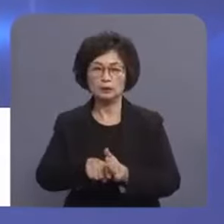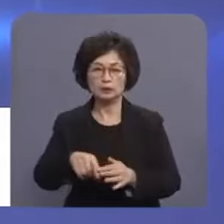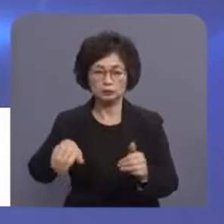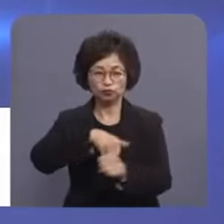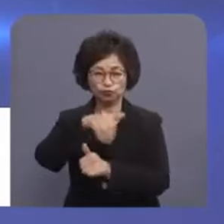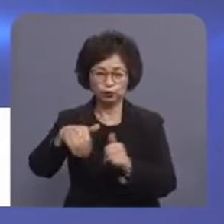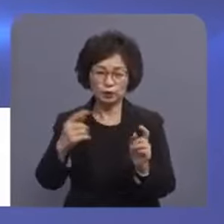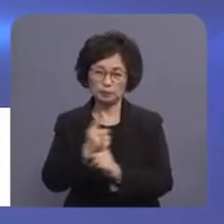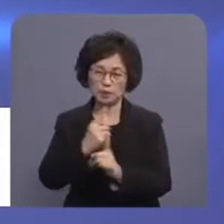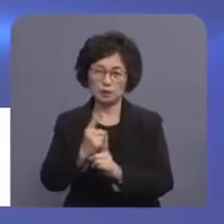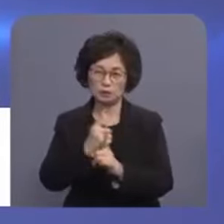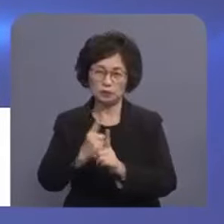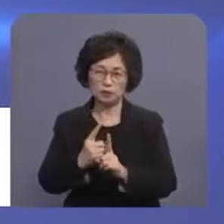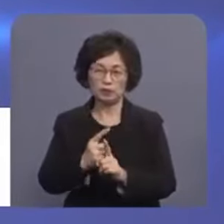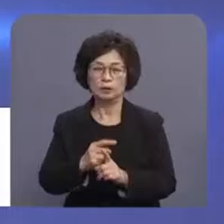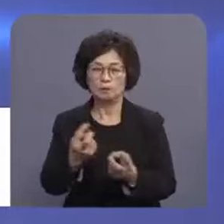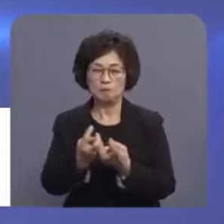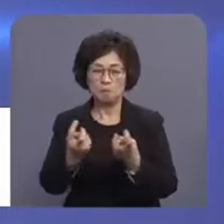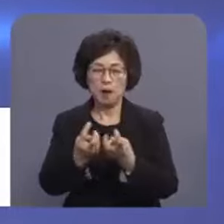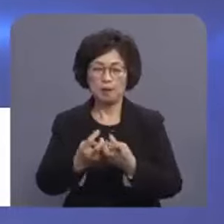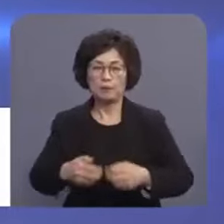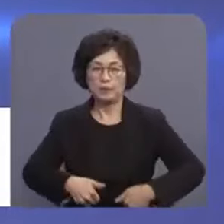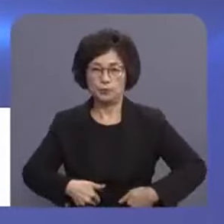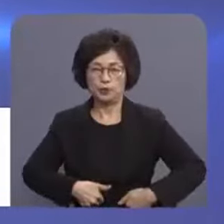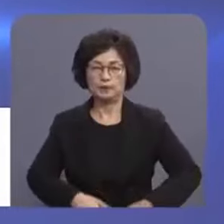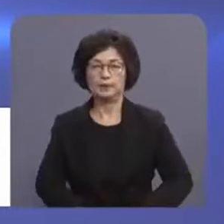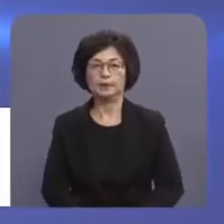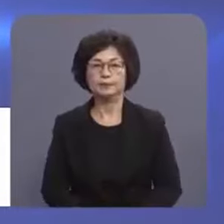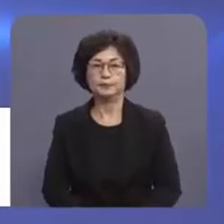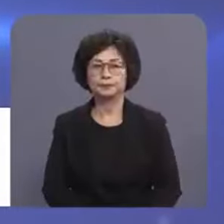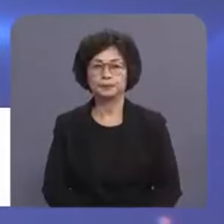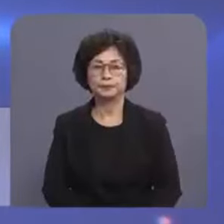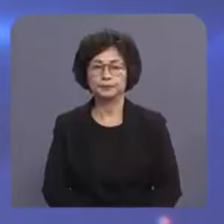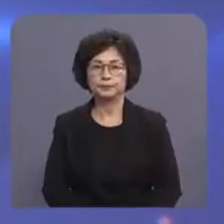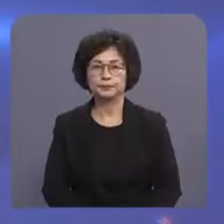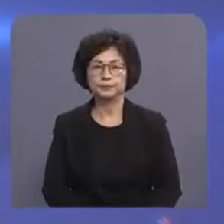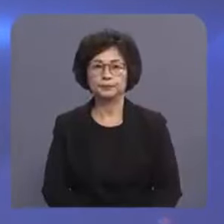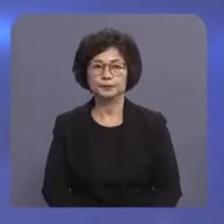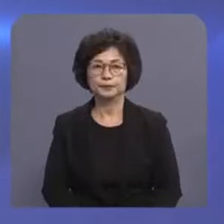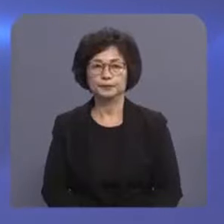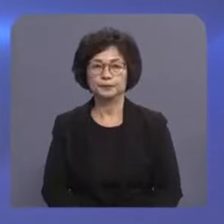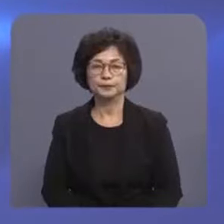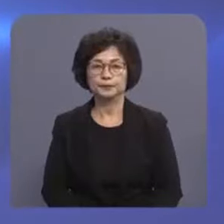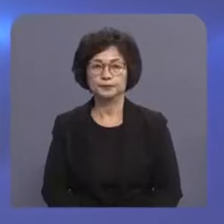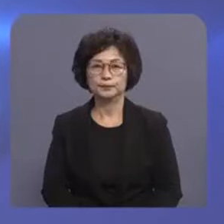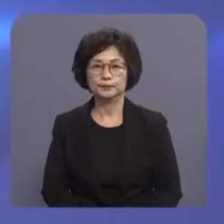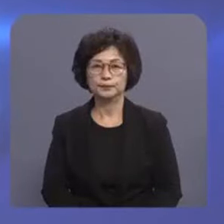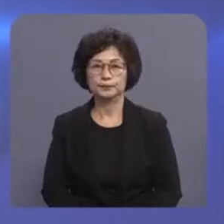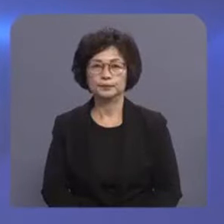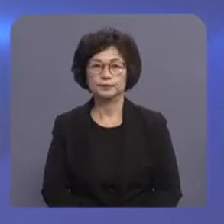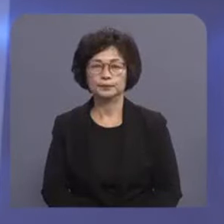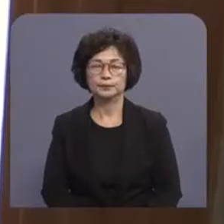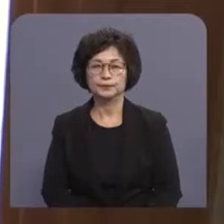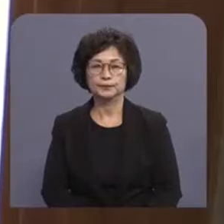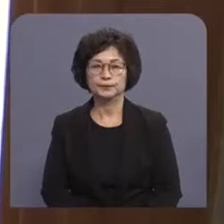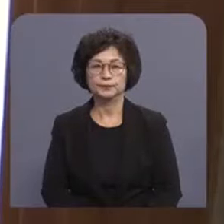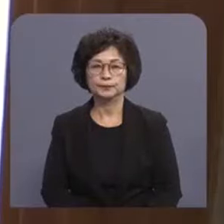등 근본적인 대책 마련이 우선돼야 한다는 지적입니다. 보도에 서정윤 기자입니다.